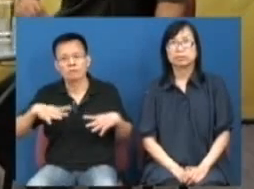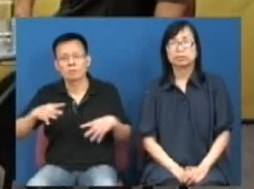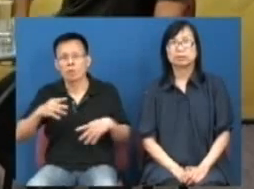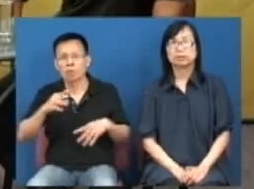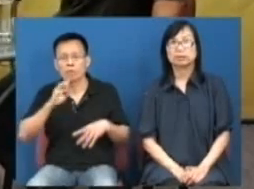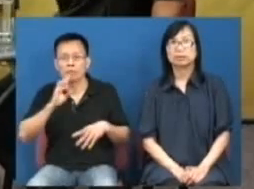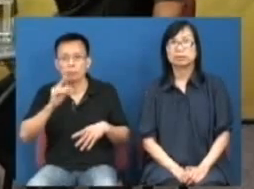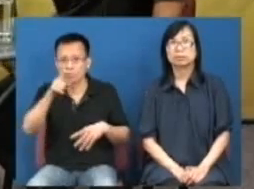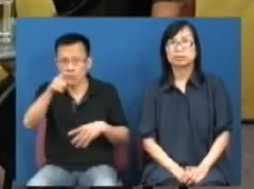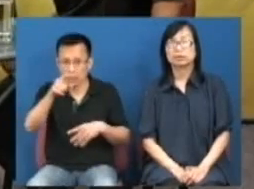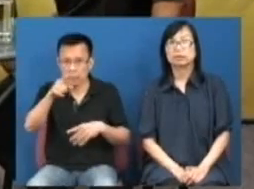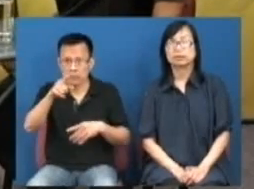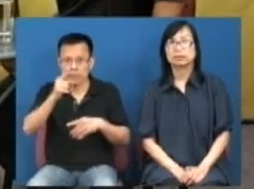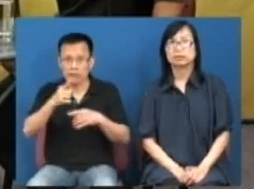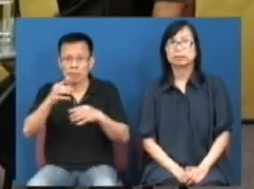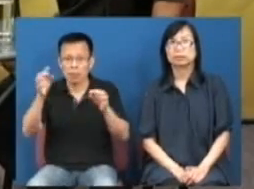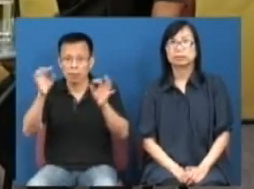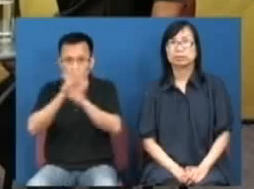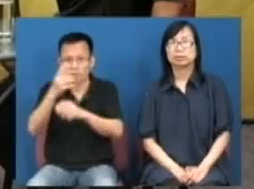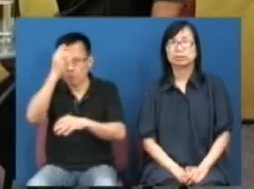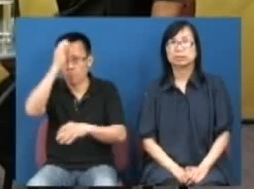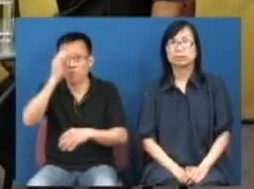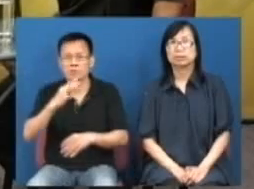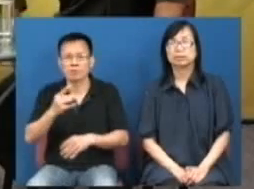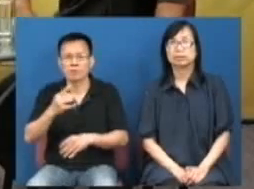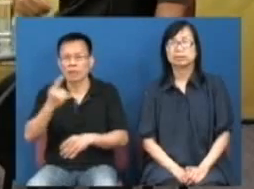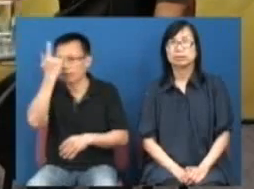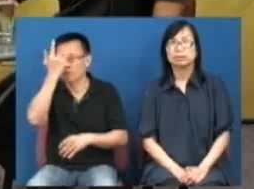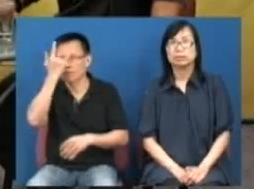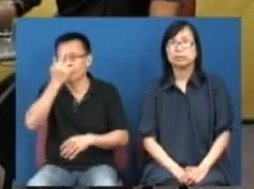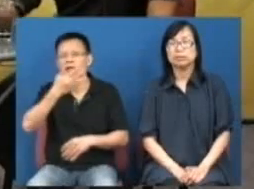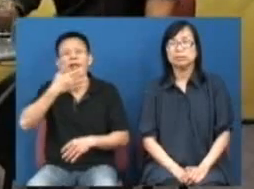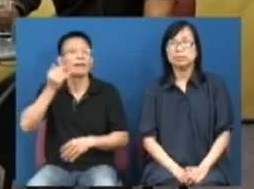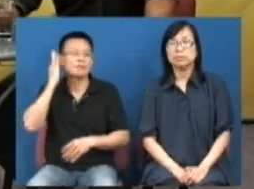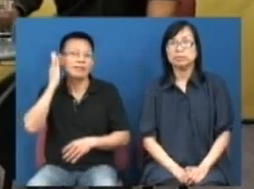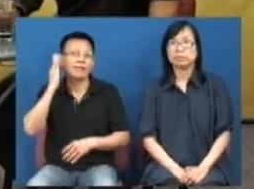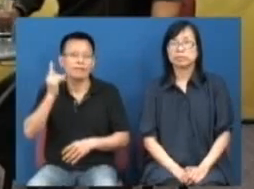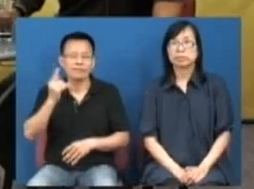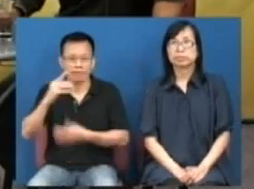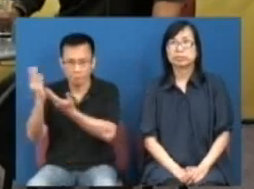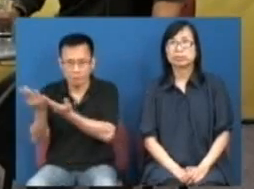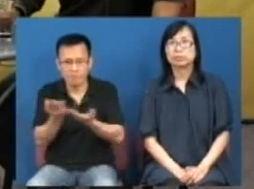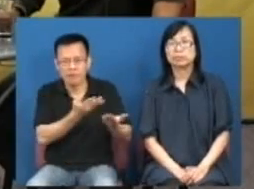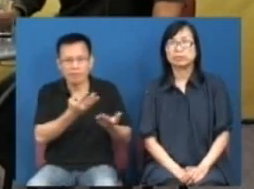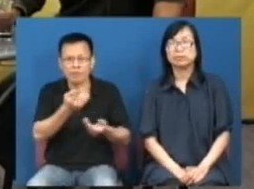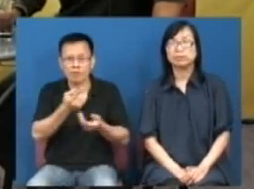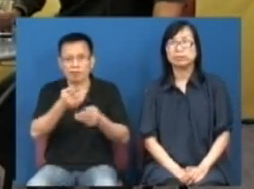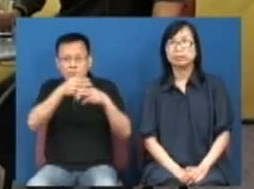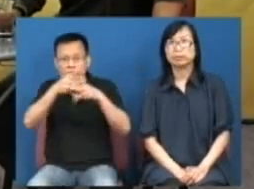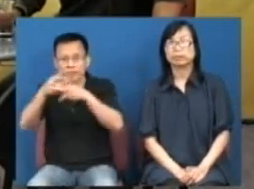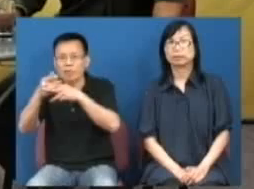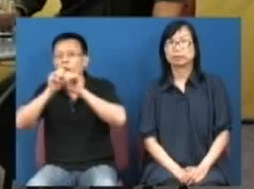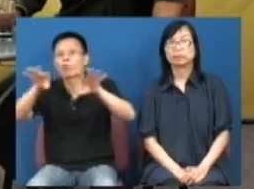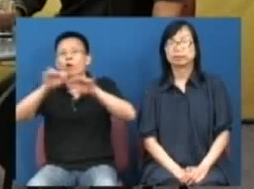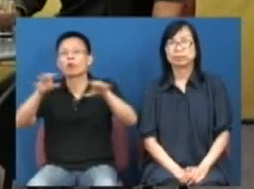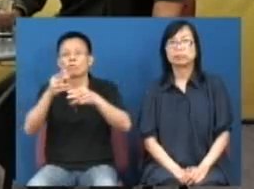如果你係一個明星，劉德華啊，靚仔啊，巨星，咁啊請你去拍條廣告片啦，跑曬咯